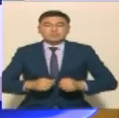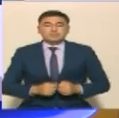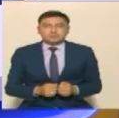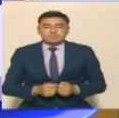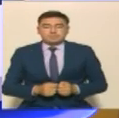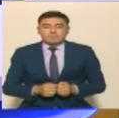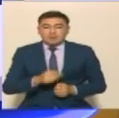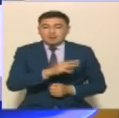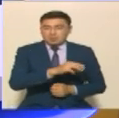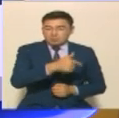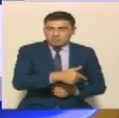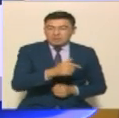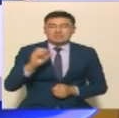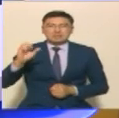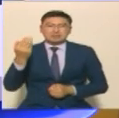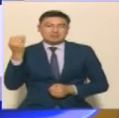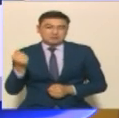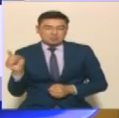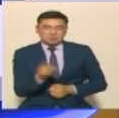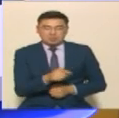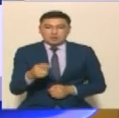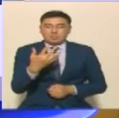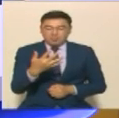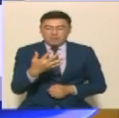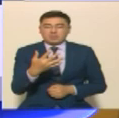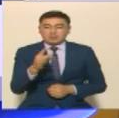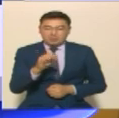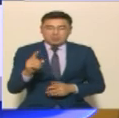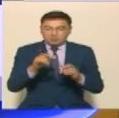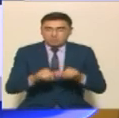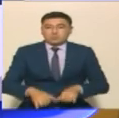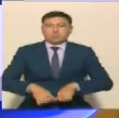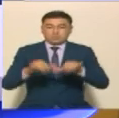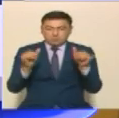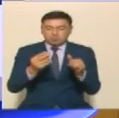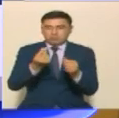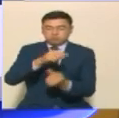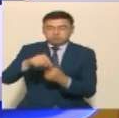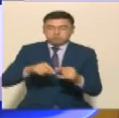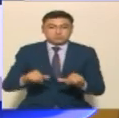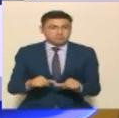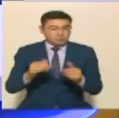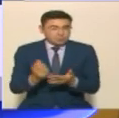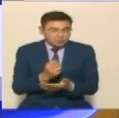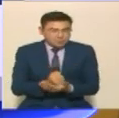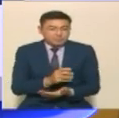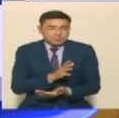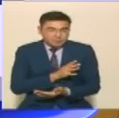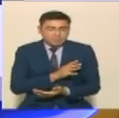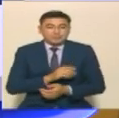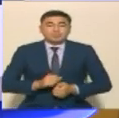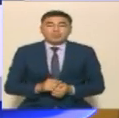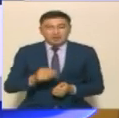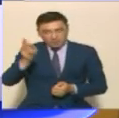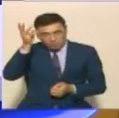Биыл Маңғыстау мен Ақштың сыртқы сауда айналымы 5 есе өсті. Бұл туралы Нұрлан Ноғаевтың Қазақстан Республикасындағы Ақштың төтенше және